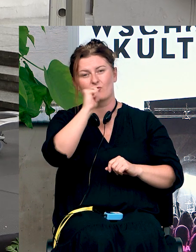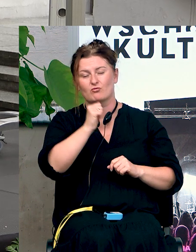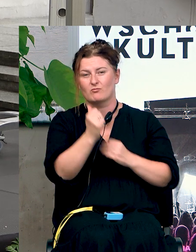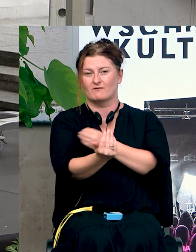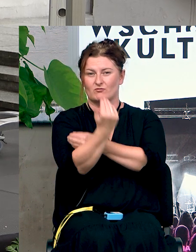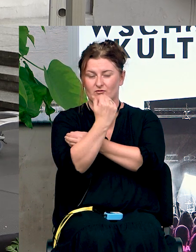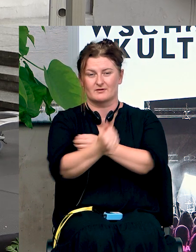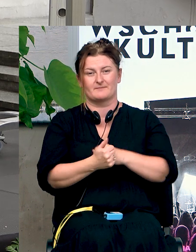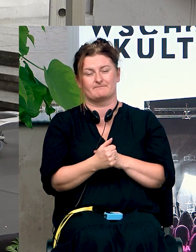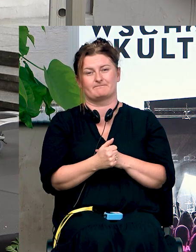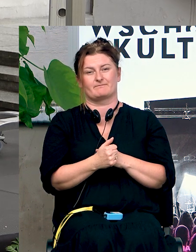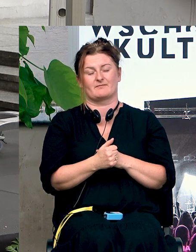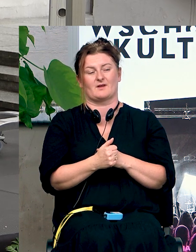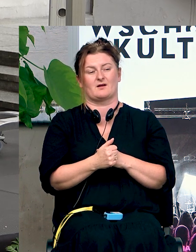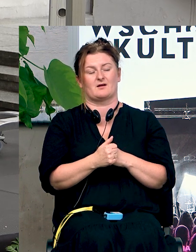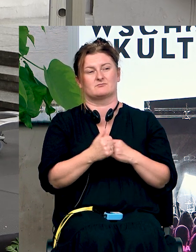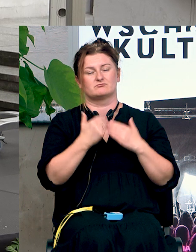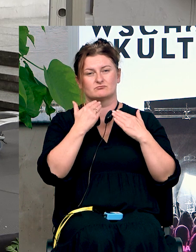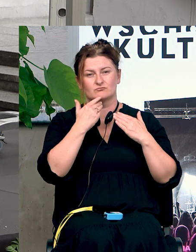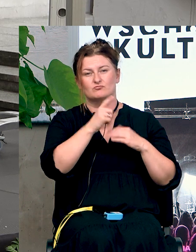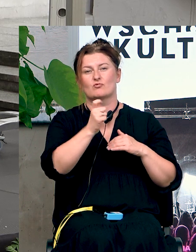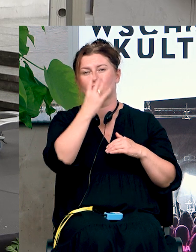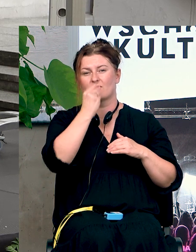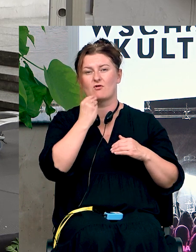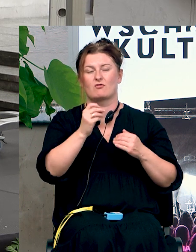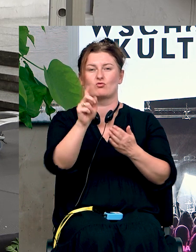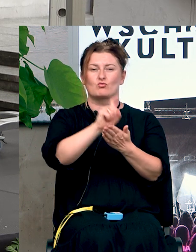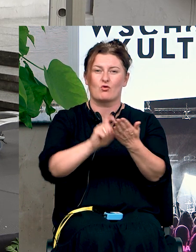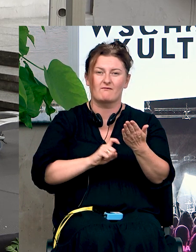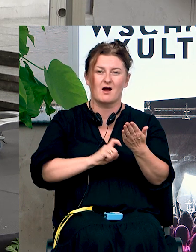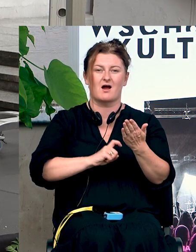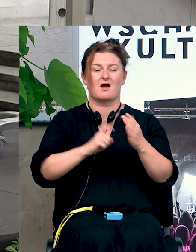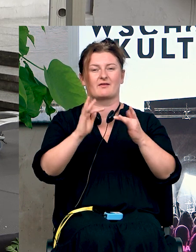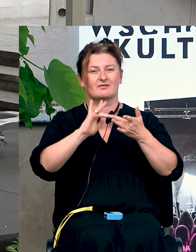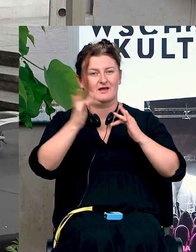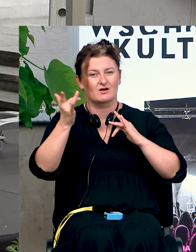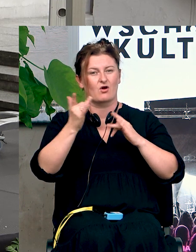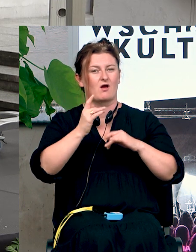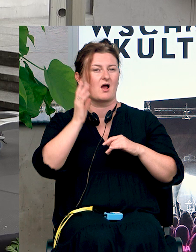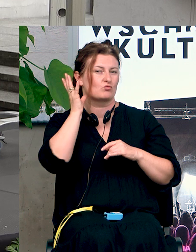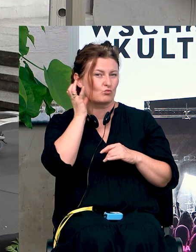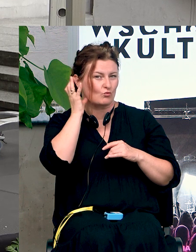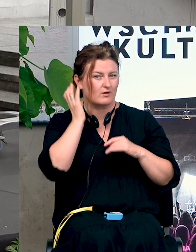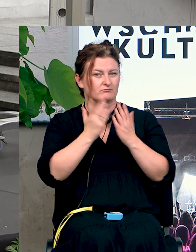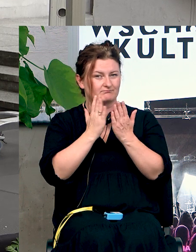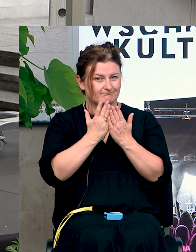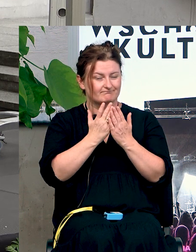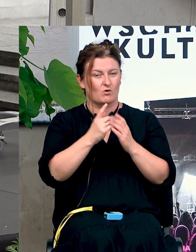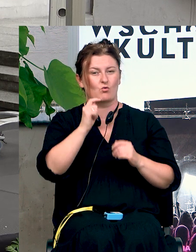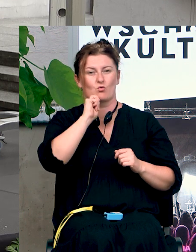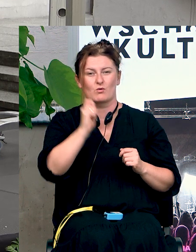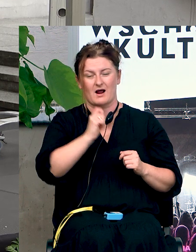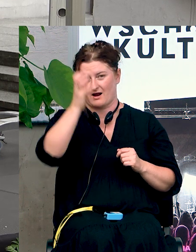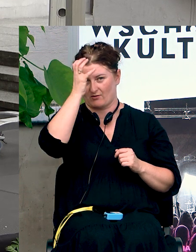Wschodniej, poprzez publikacje w formatach drukowanych, e-bookach i audiobookach książek ukraińskich autorów.